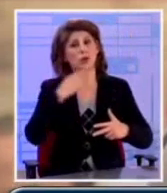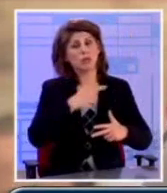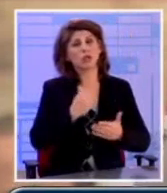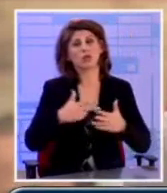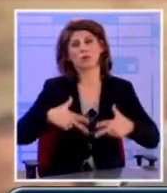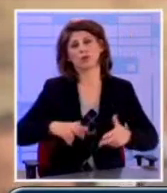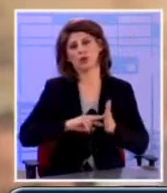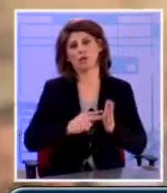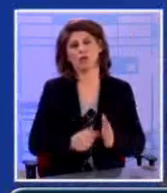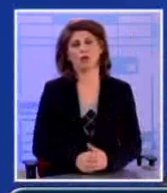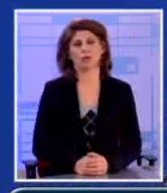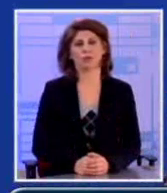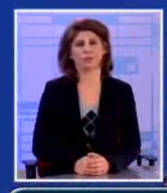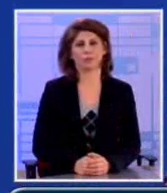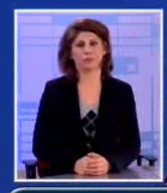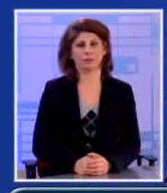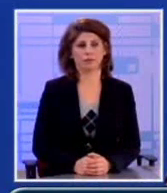Υπουργείο Οικονομικών.